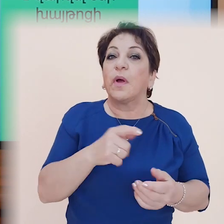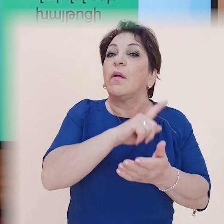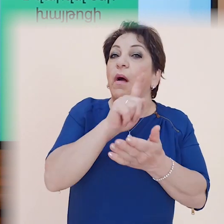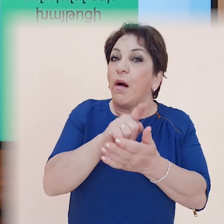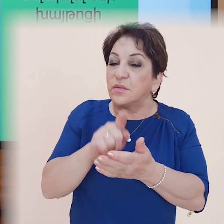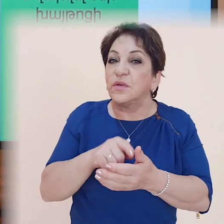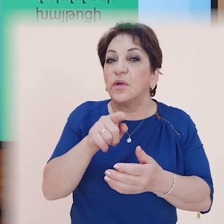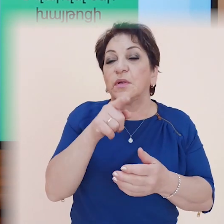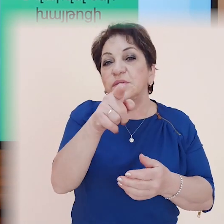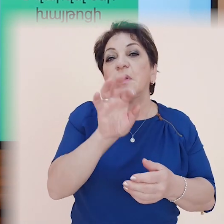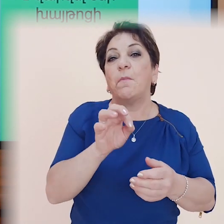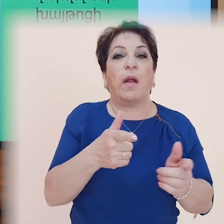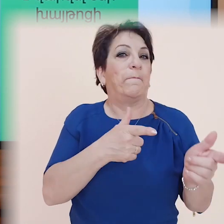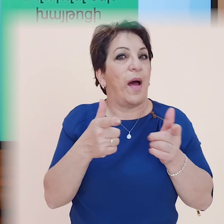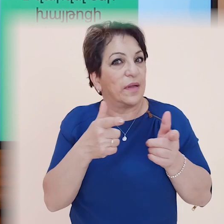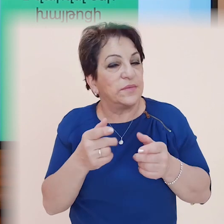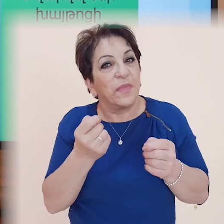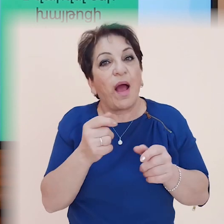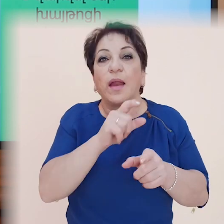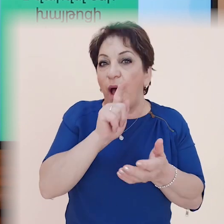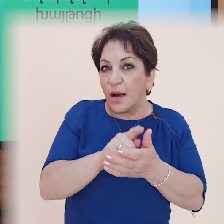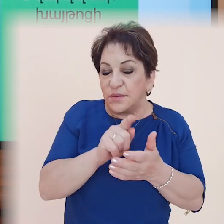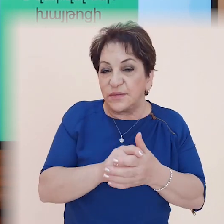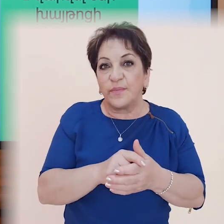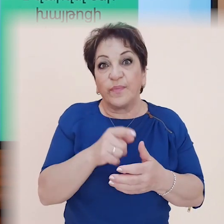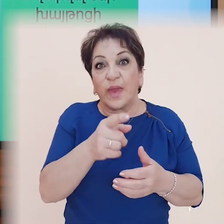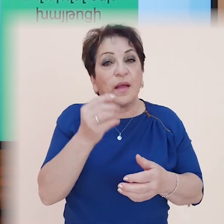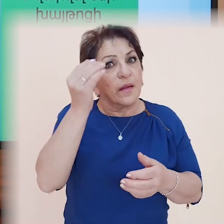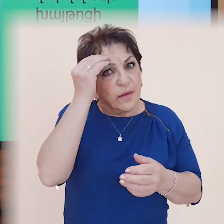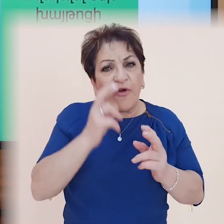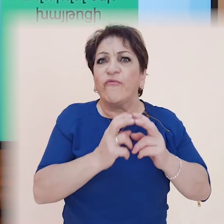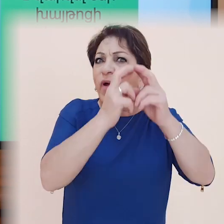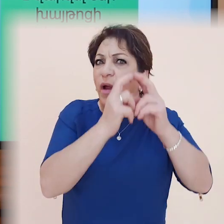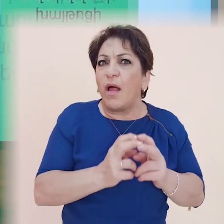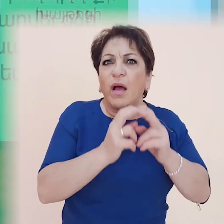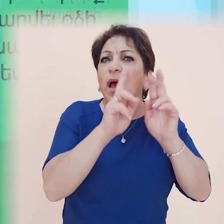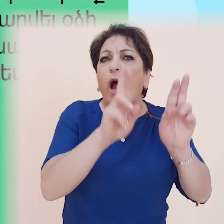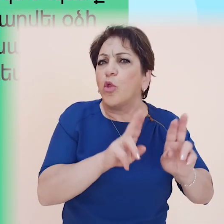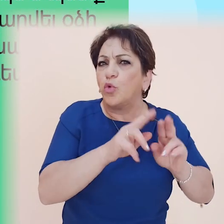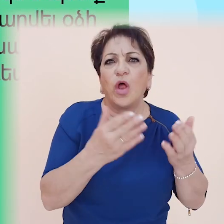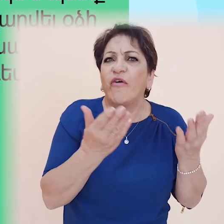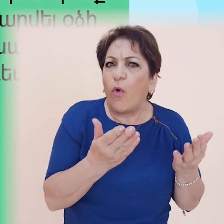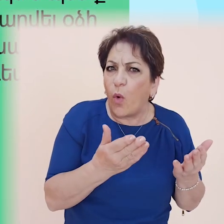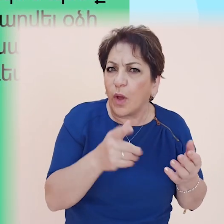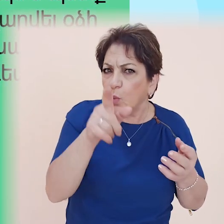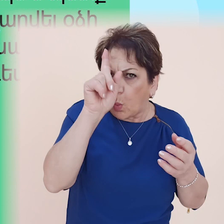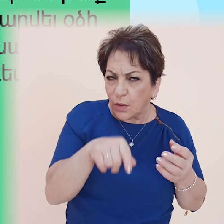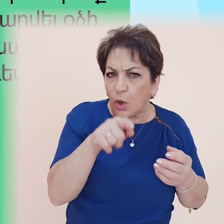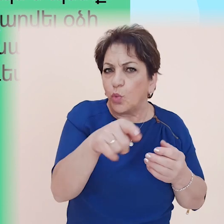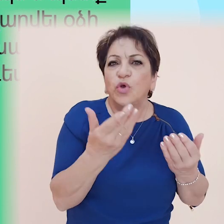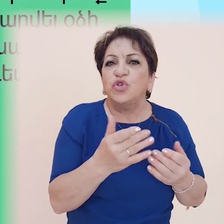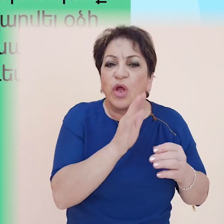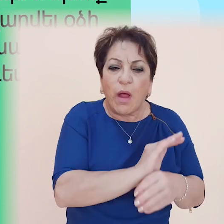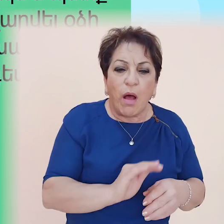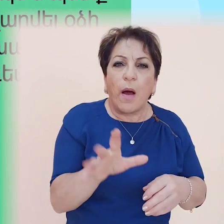հարցերի, որոնք ես պատրաստել եմ ձեզ համար։ Որոնք եմ վերելակիշտ իշտ օգտվելու կանունները։ Ինչ խորուրդ